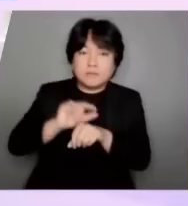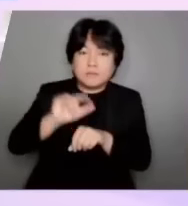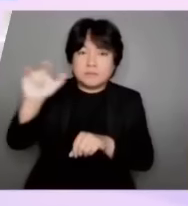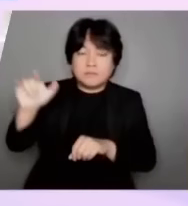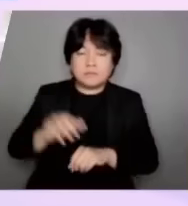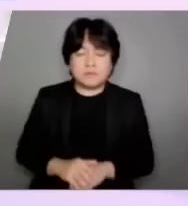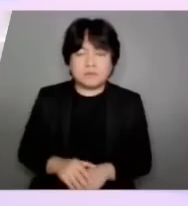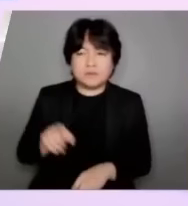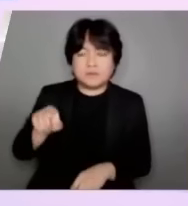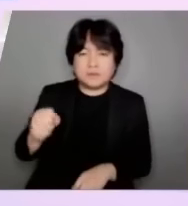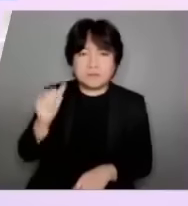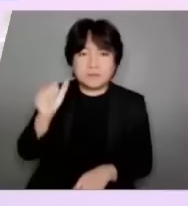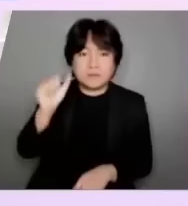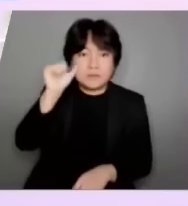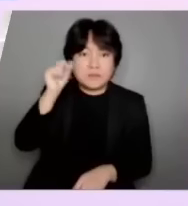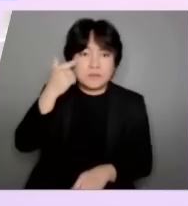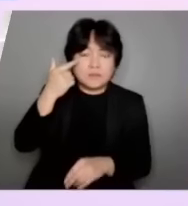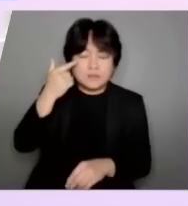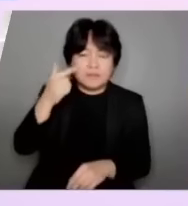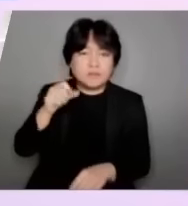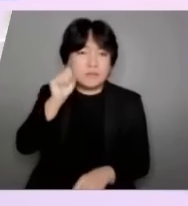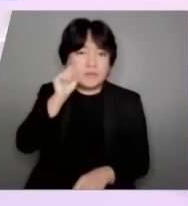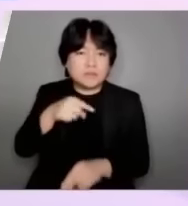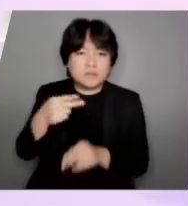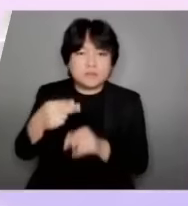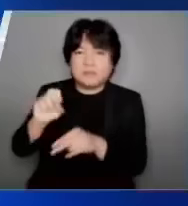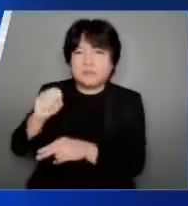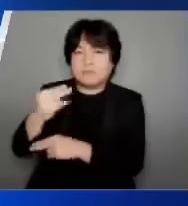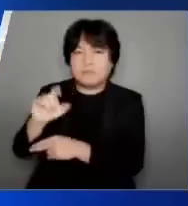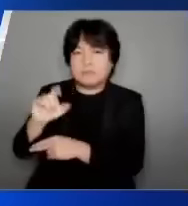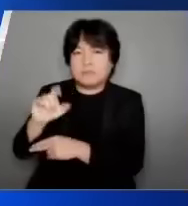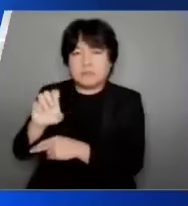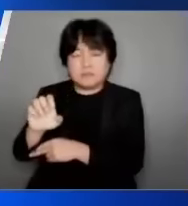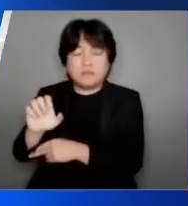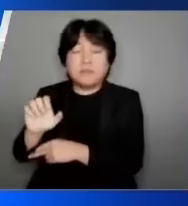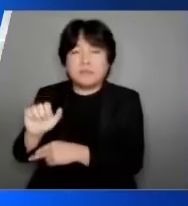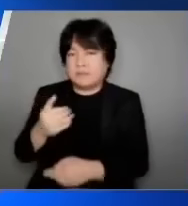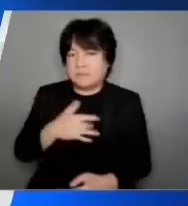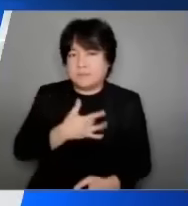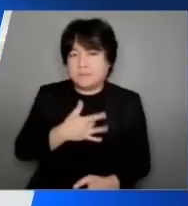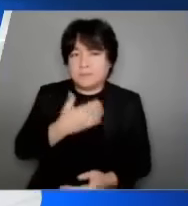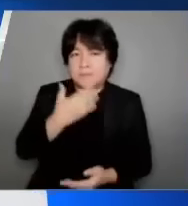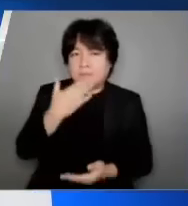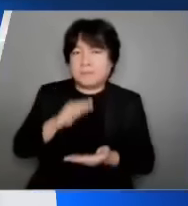na si Sheila pagbalik sa Pilipinas. Saksi live, si Jamie Santos.